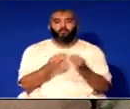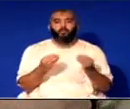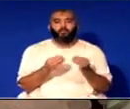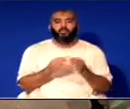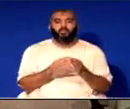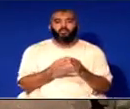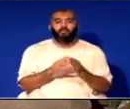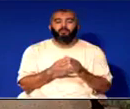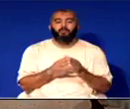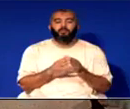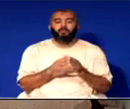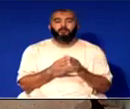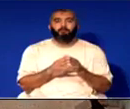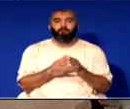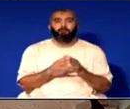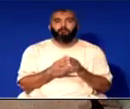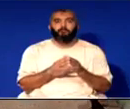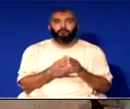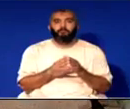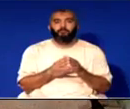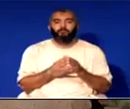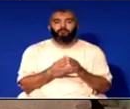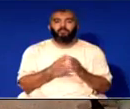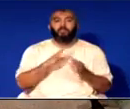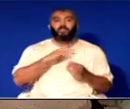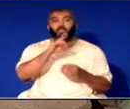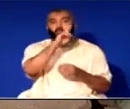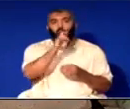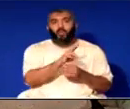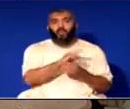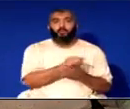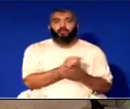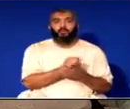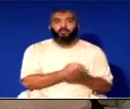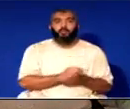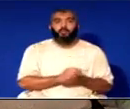والدنيا إن شاء الله. آمين يا رب. آمين. أخويا سؤال إن شاء الله. تفضل.